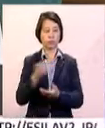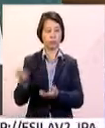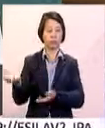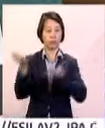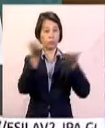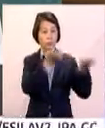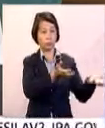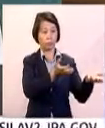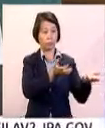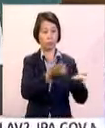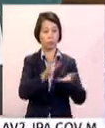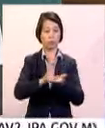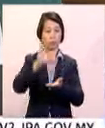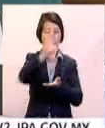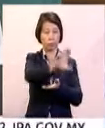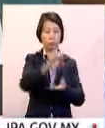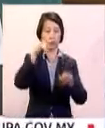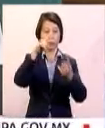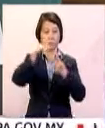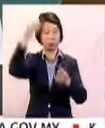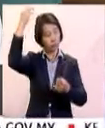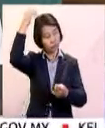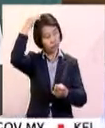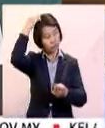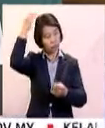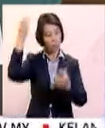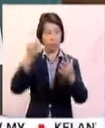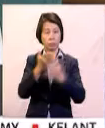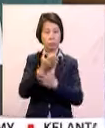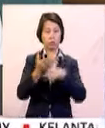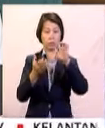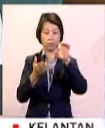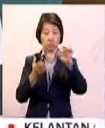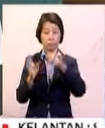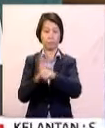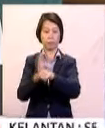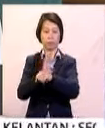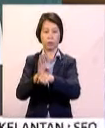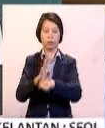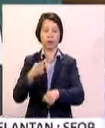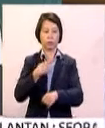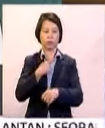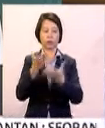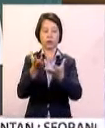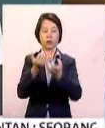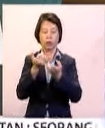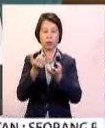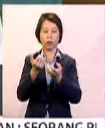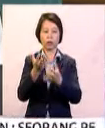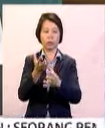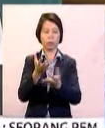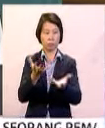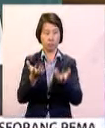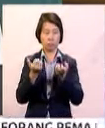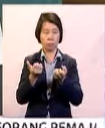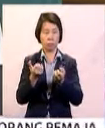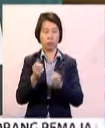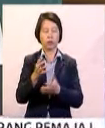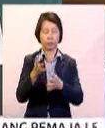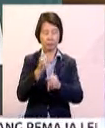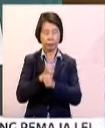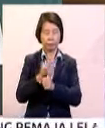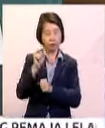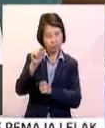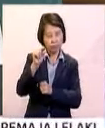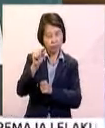membawa pelabur kepada Selangor melalui eas of business kita juga ing ingin dapat sedikit